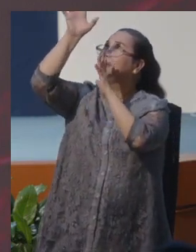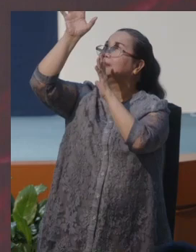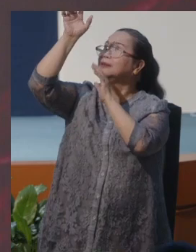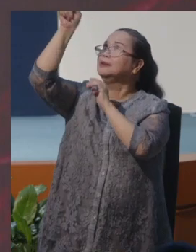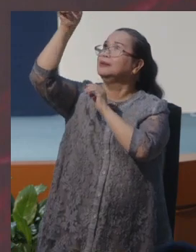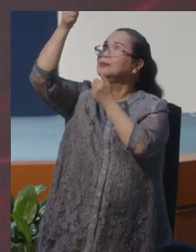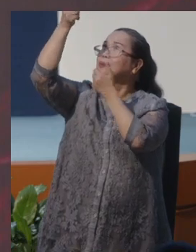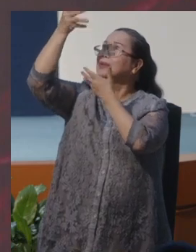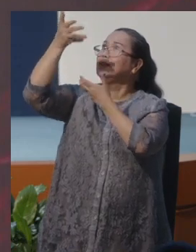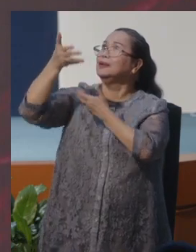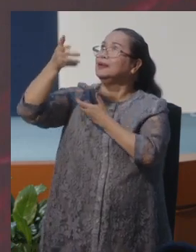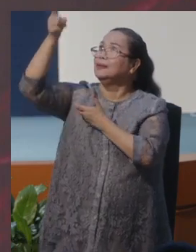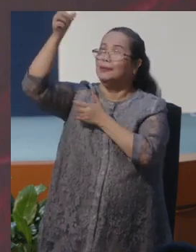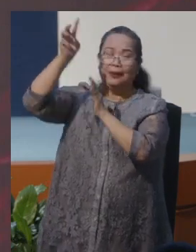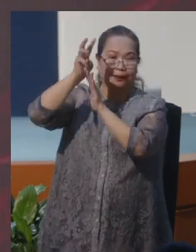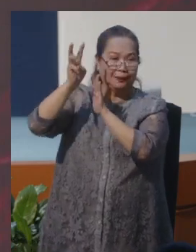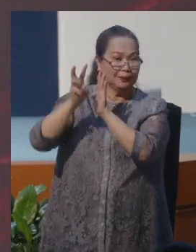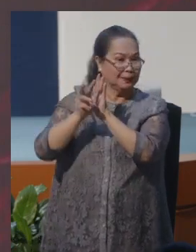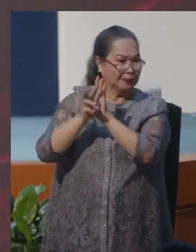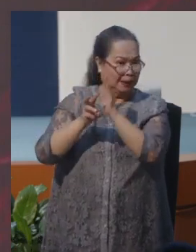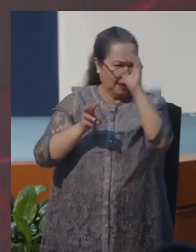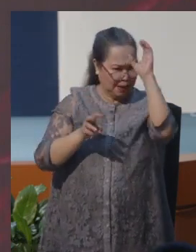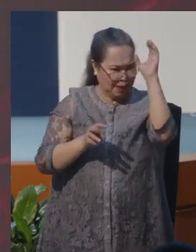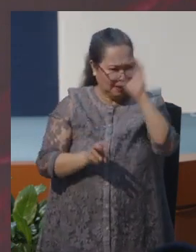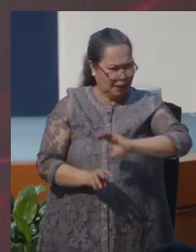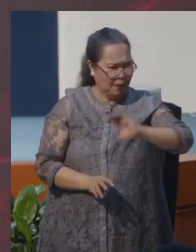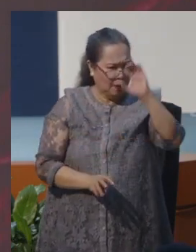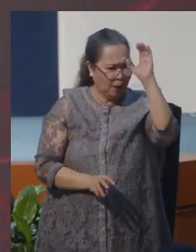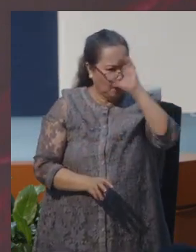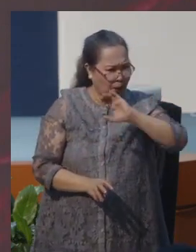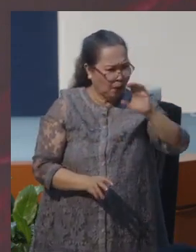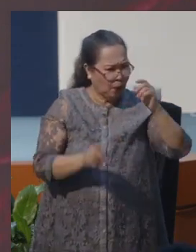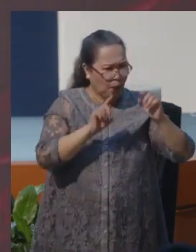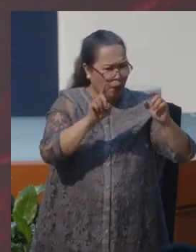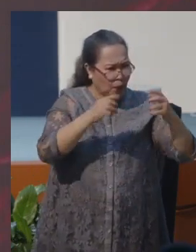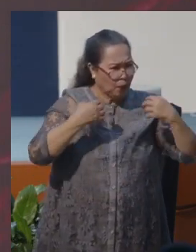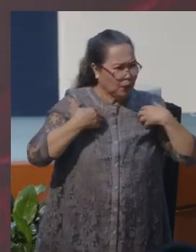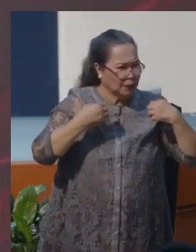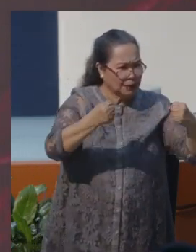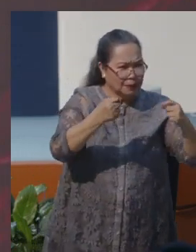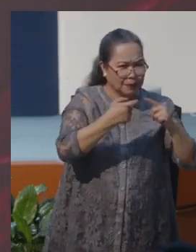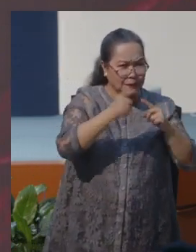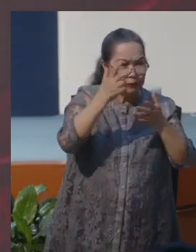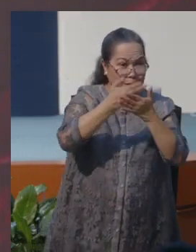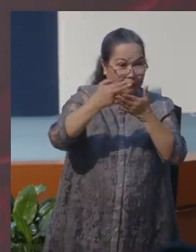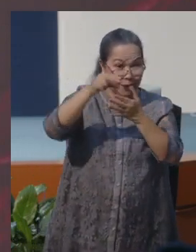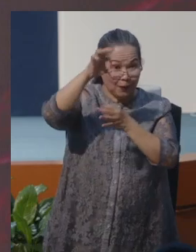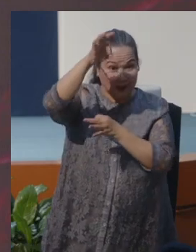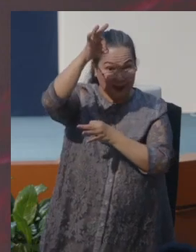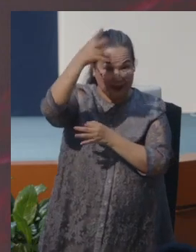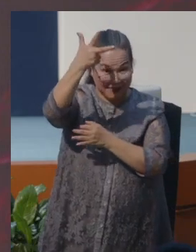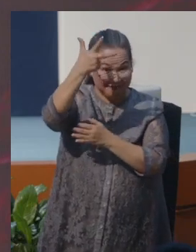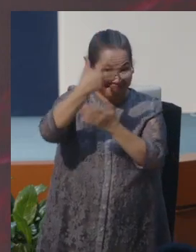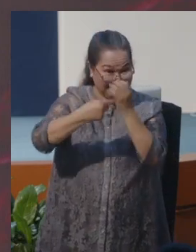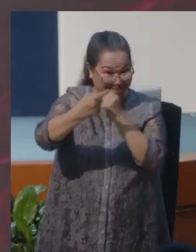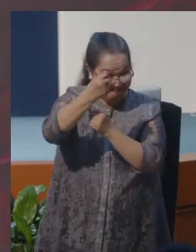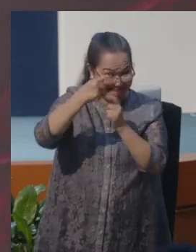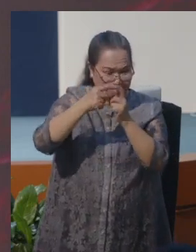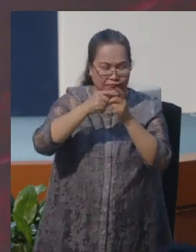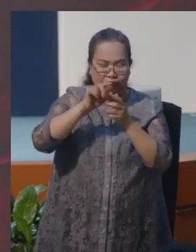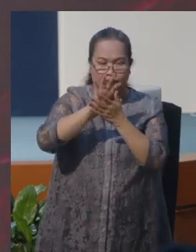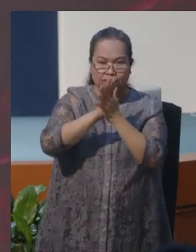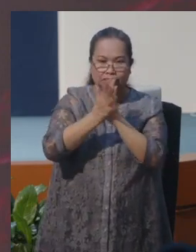Ama at upang hanapin ang kalakasan na nagmumula sa Espiritu Santo sa gitna